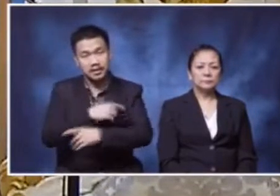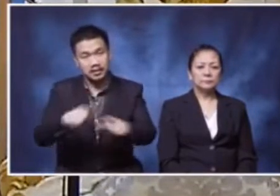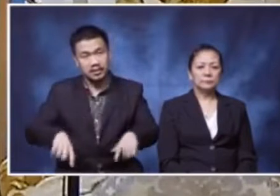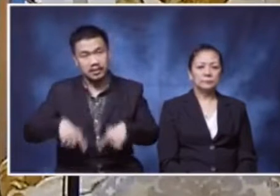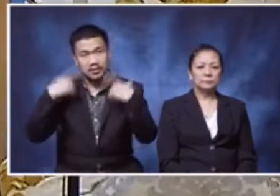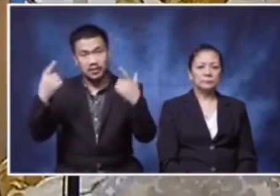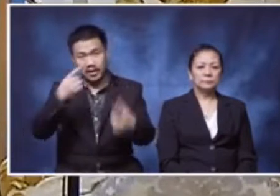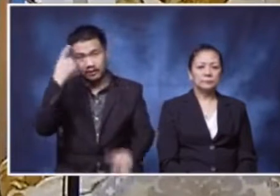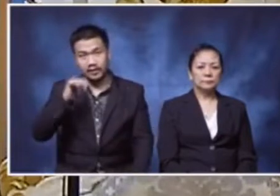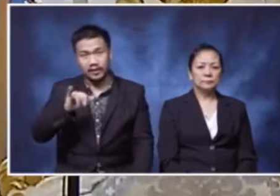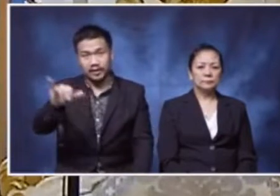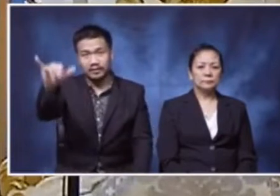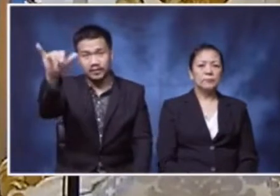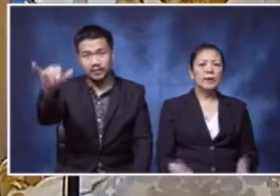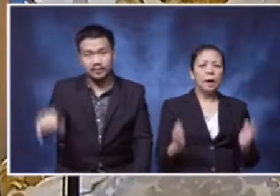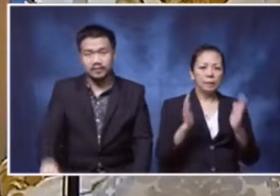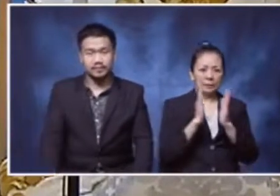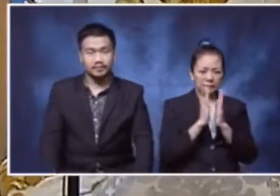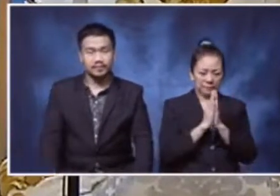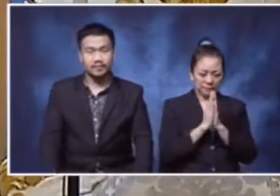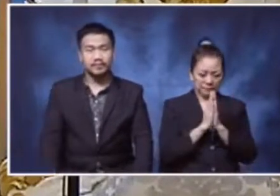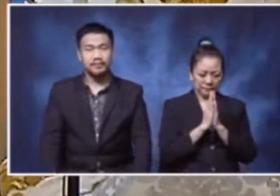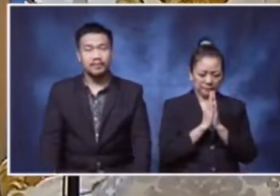na walang hanggan. Amen.